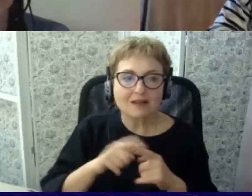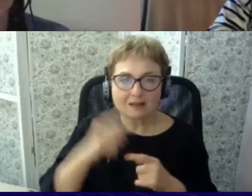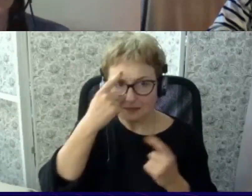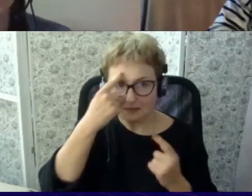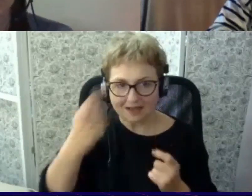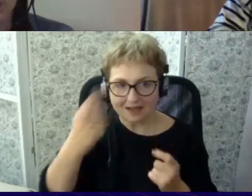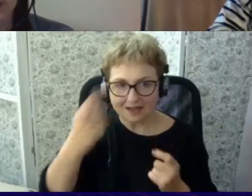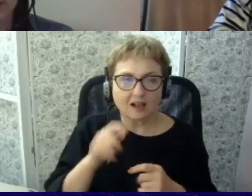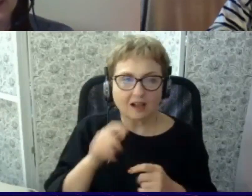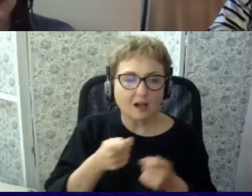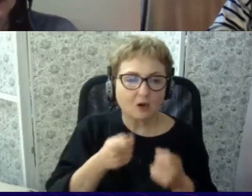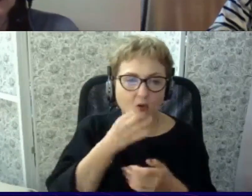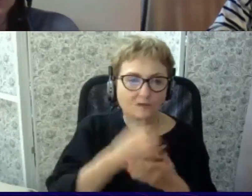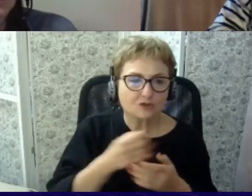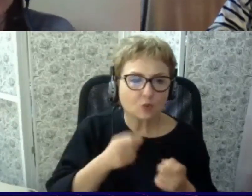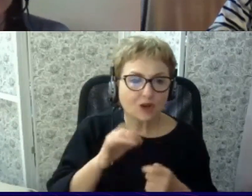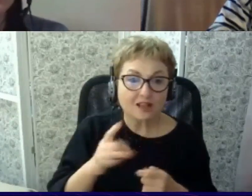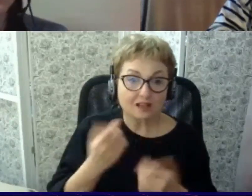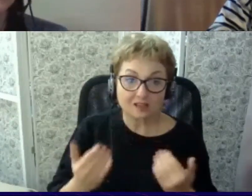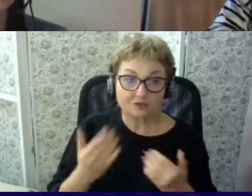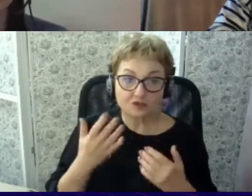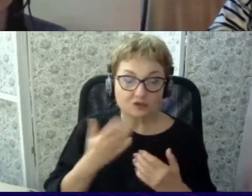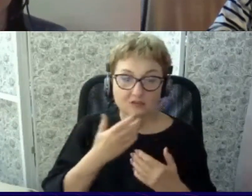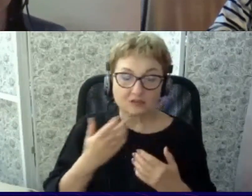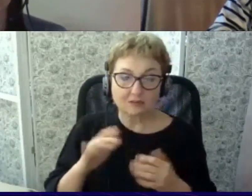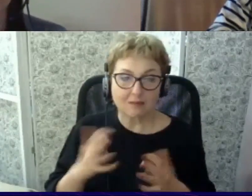был проинформирован куратор, и на сегодняшний момент